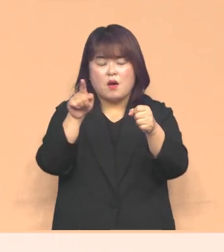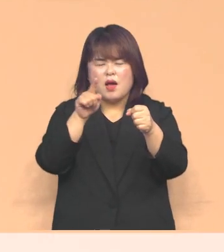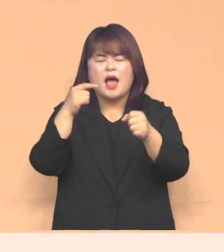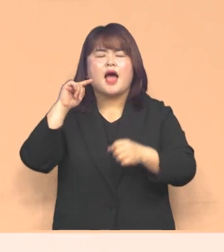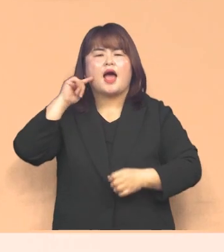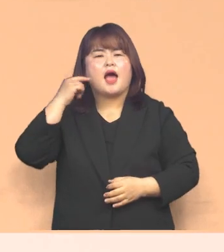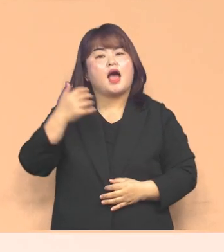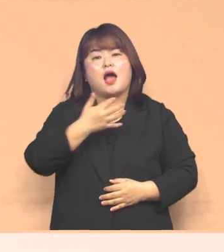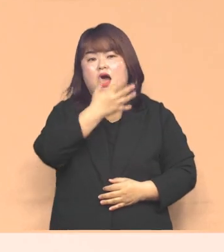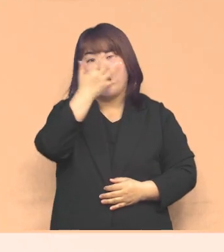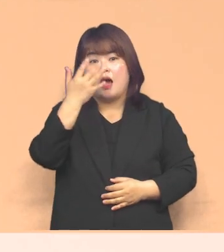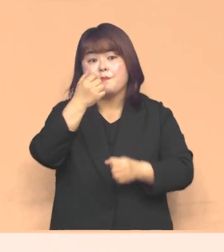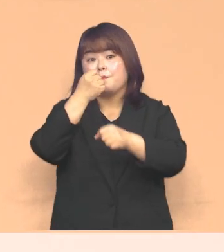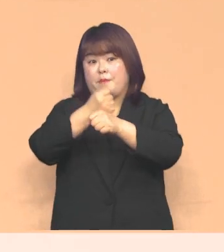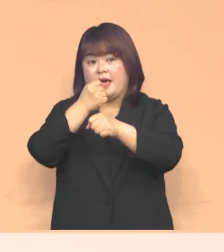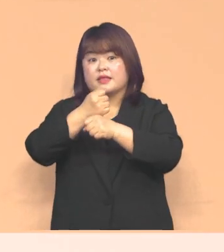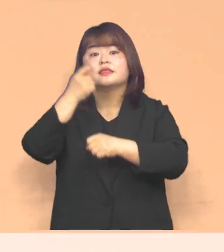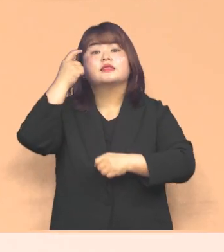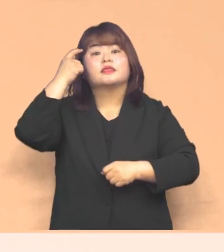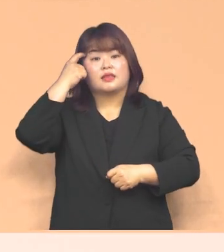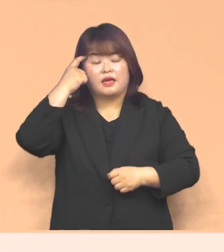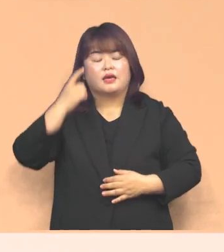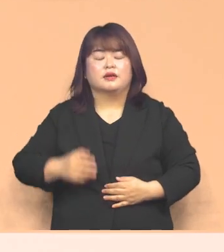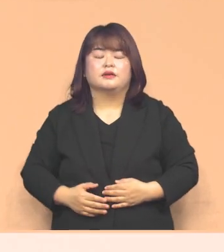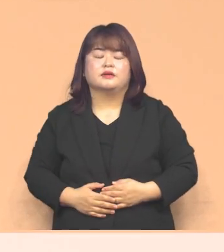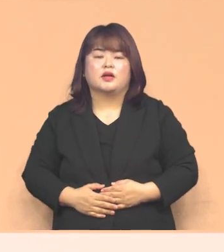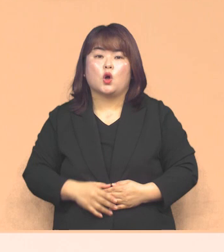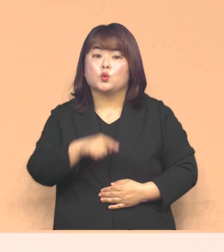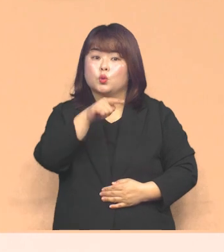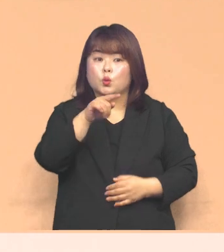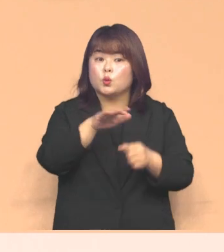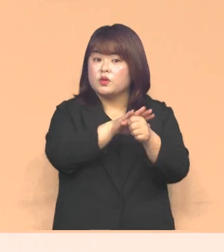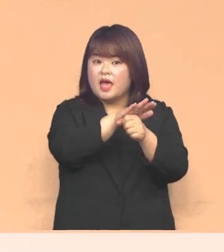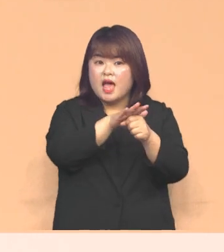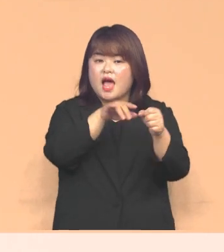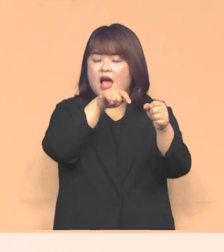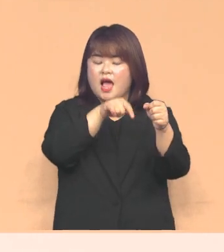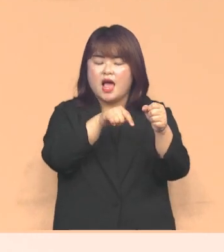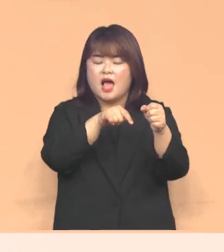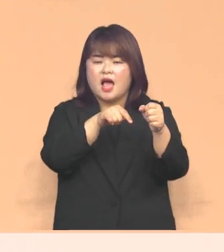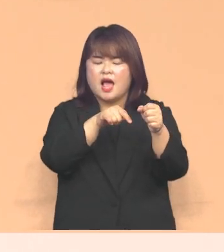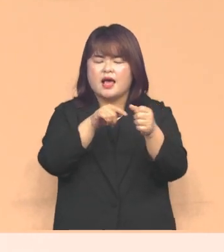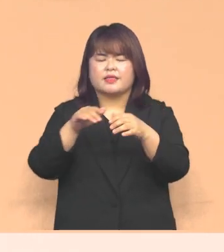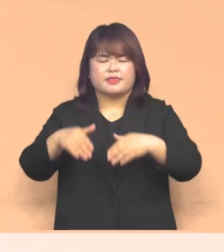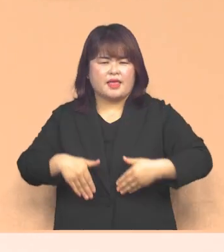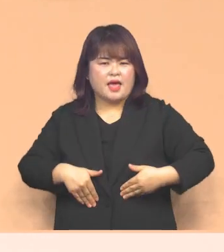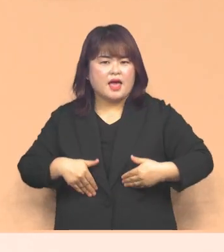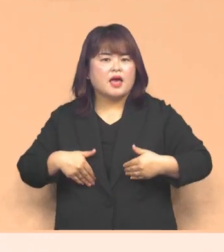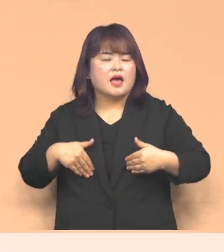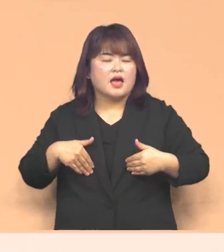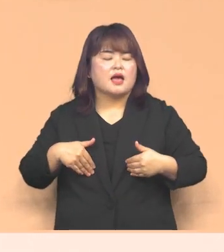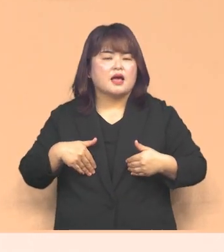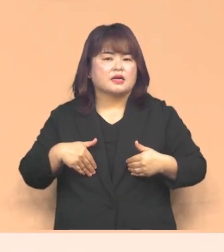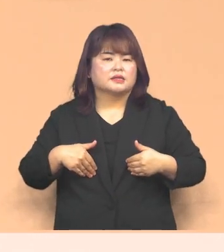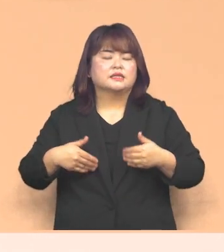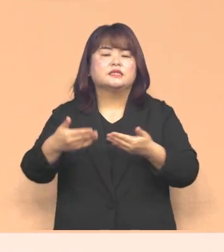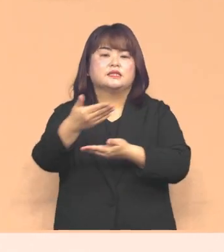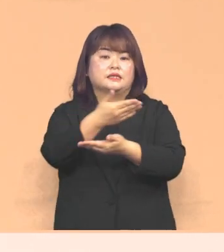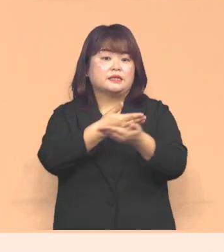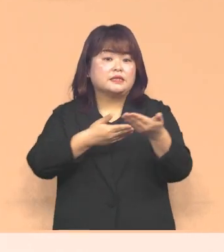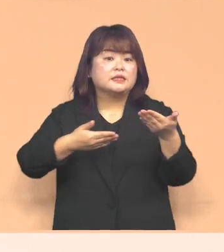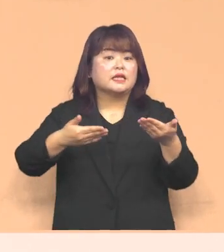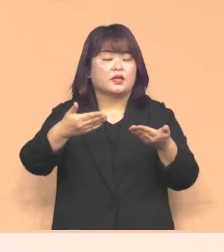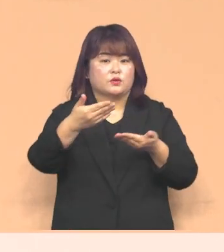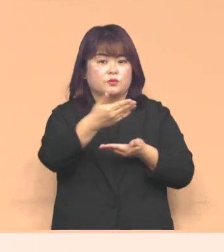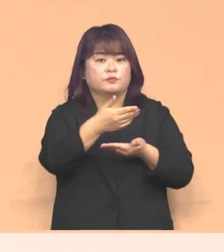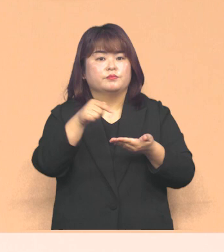사랑은 아름다움을 창조한다고 생각을 합니다. 그 사랑은 따뜻한